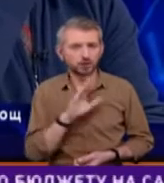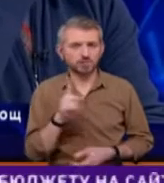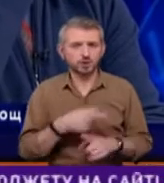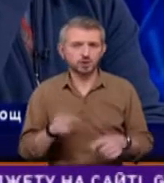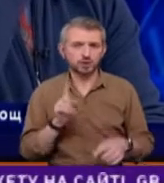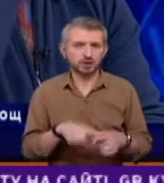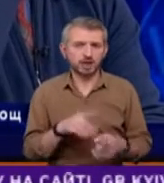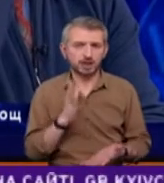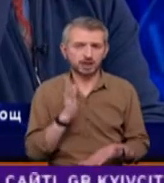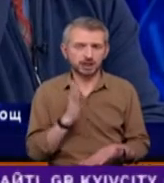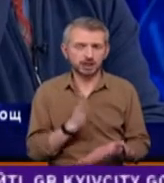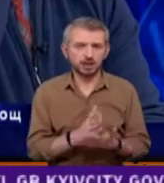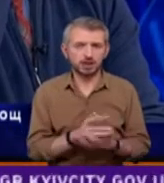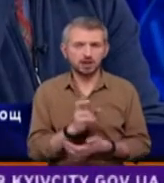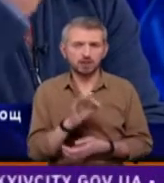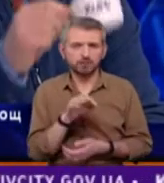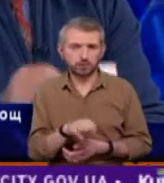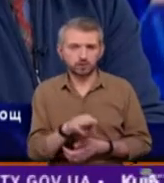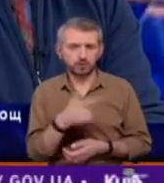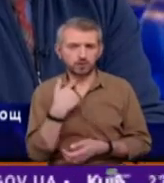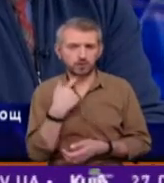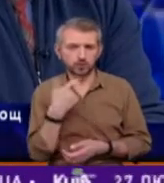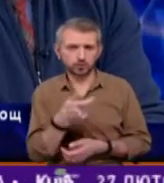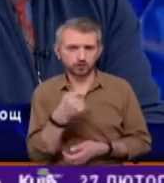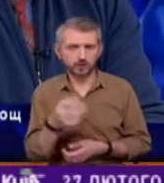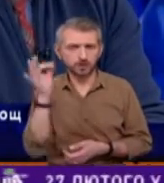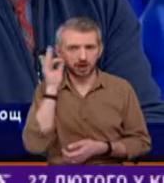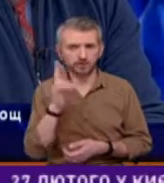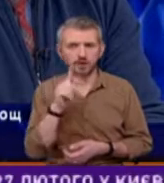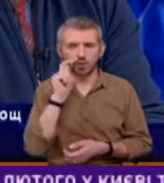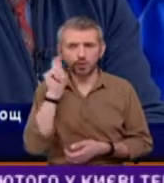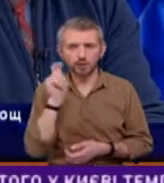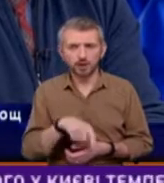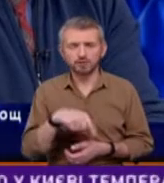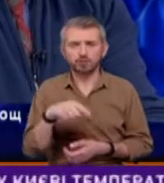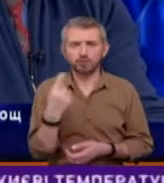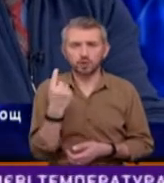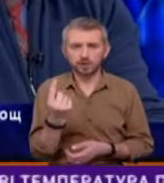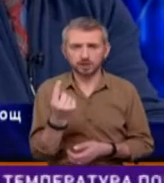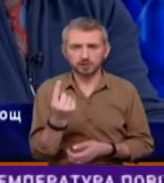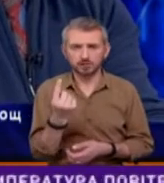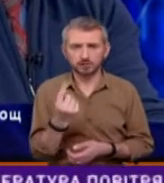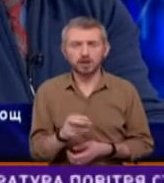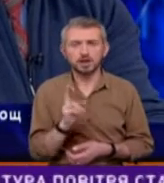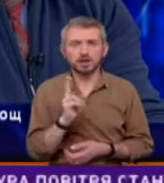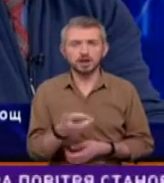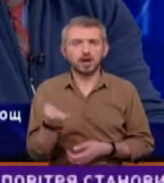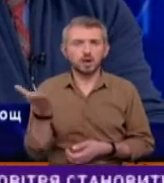це є боти голосували? Скажімо, пригадайте, як українець номер один. І як